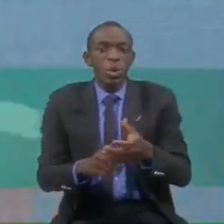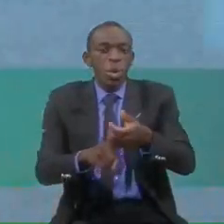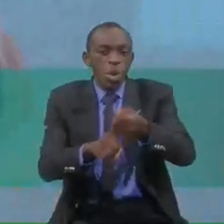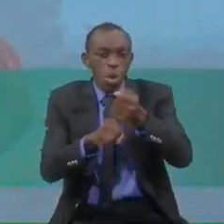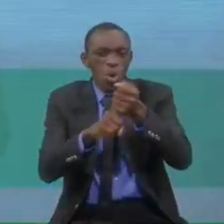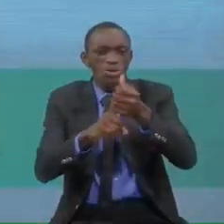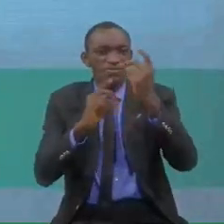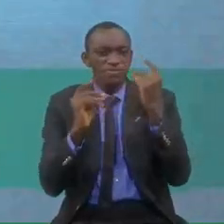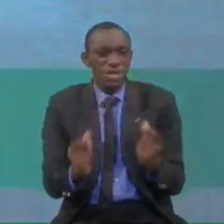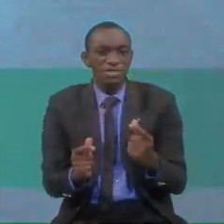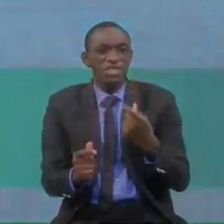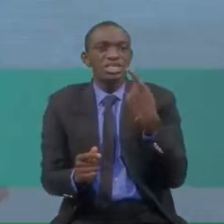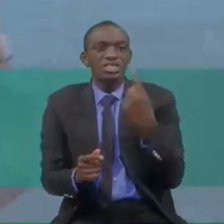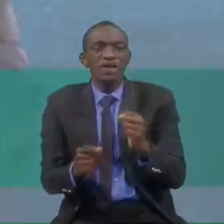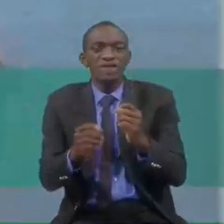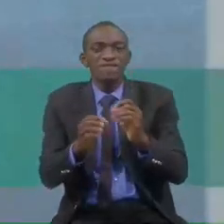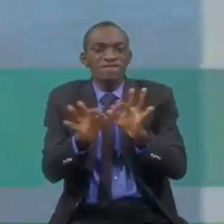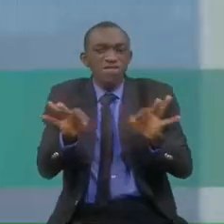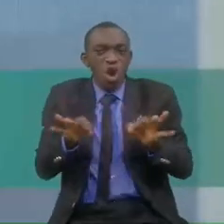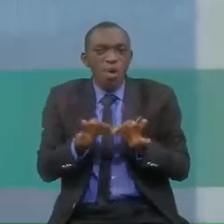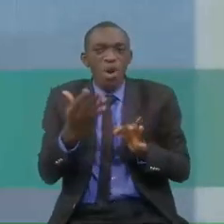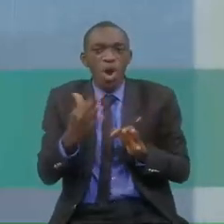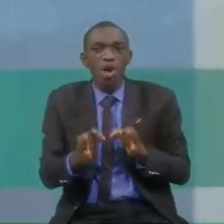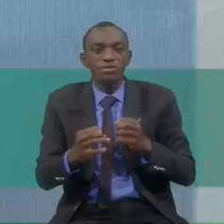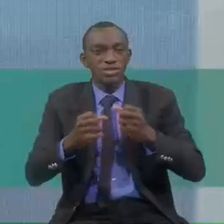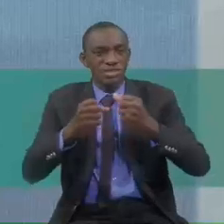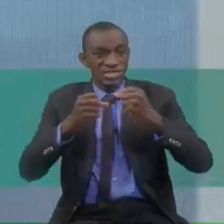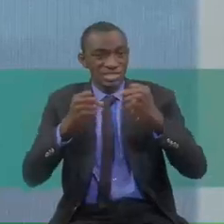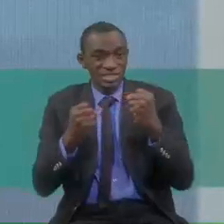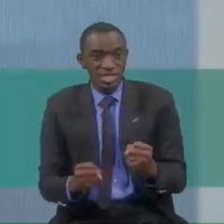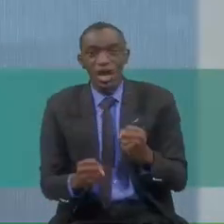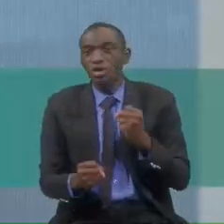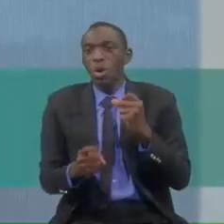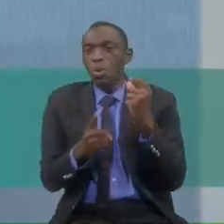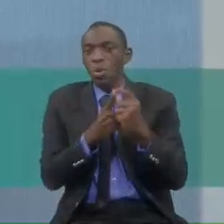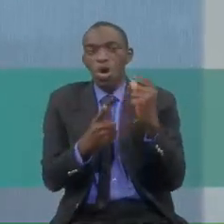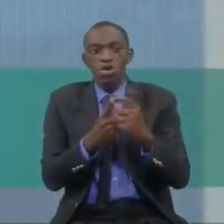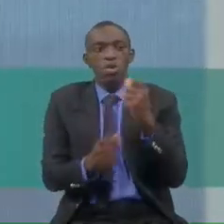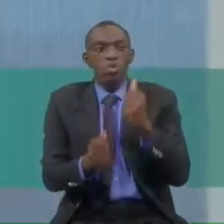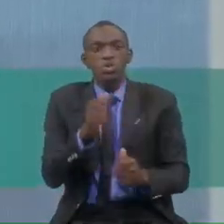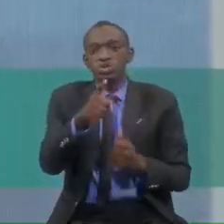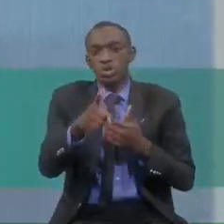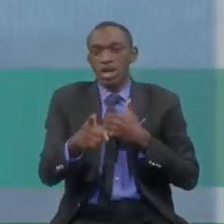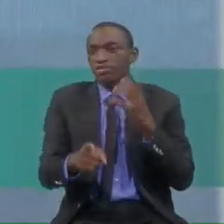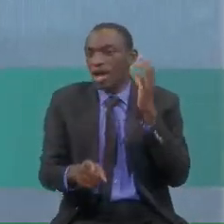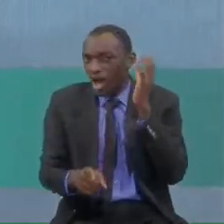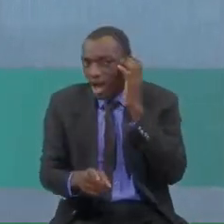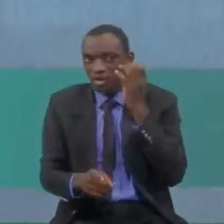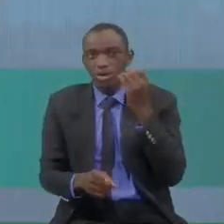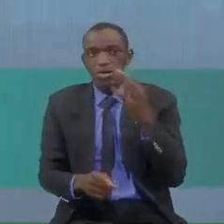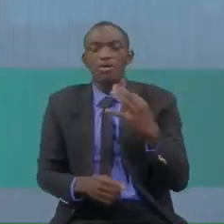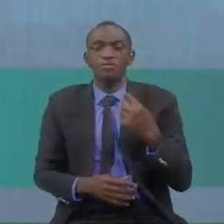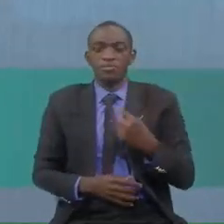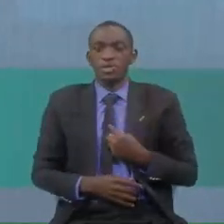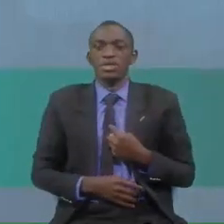retiens dans la foi et dans la charité qui est en Jésus-Christ le